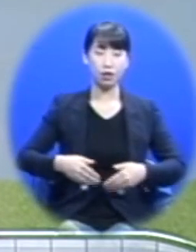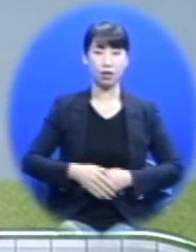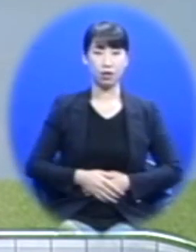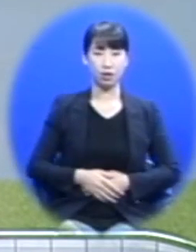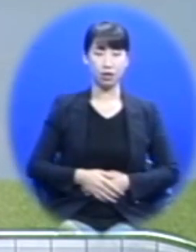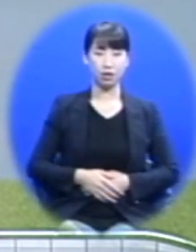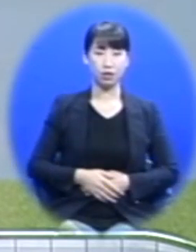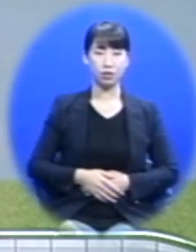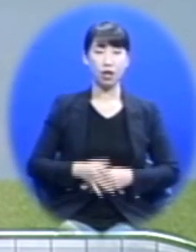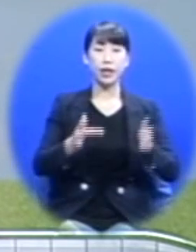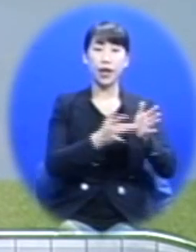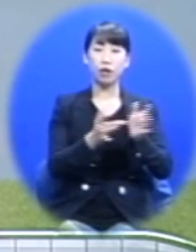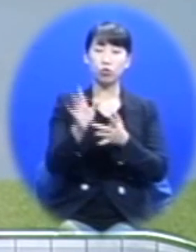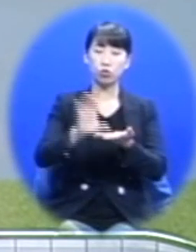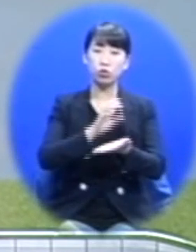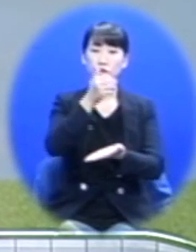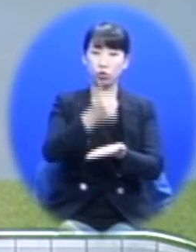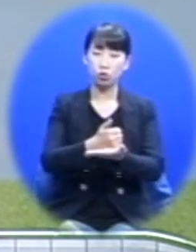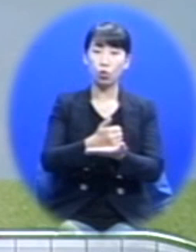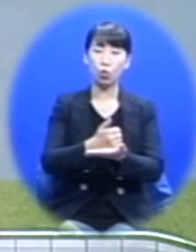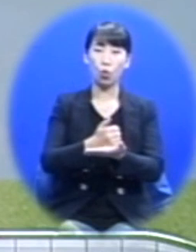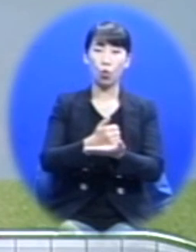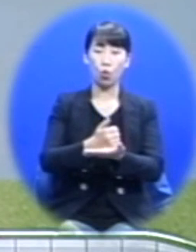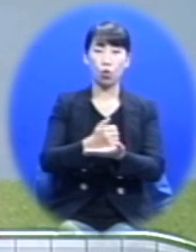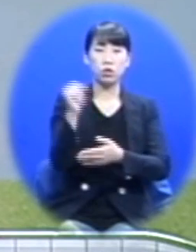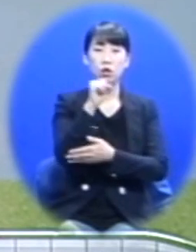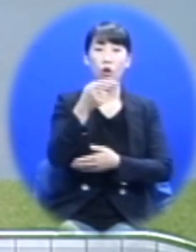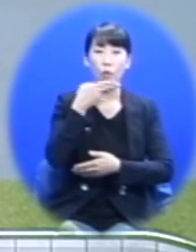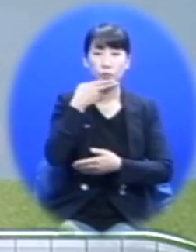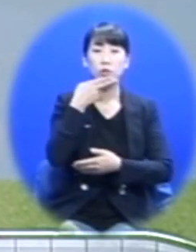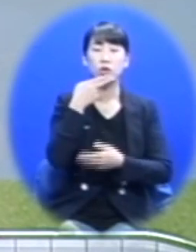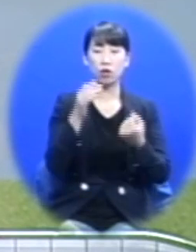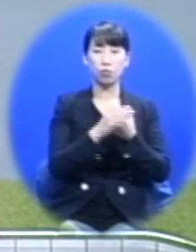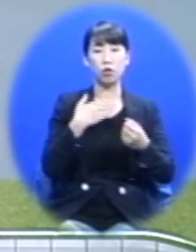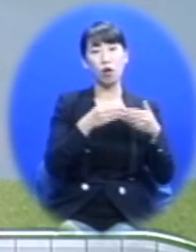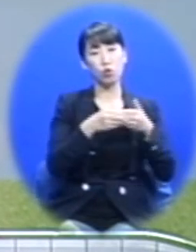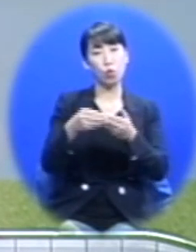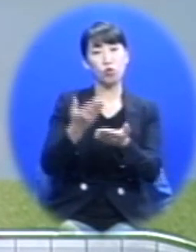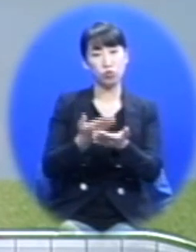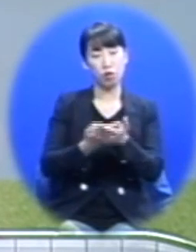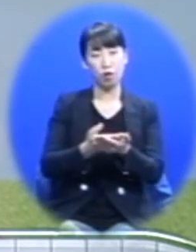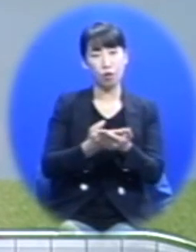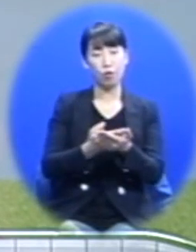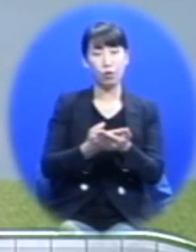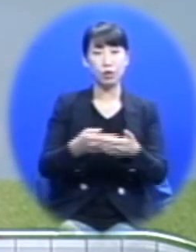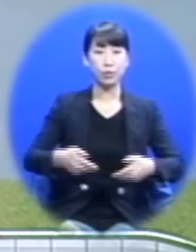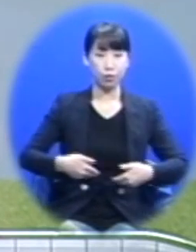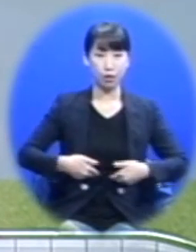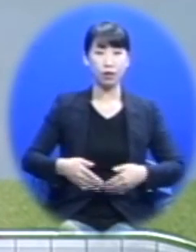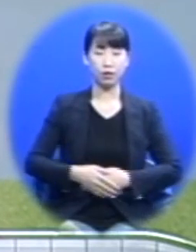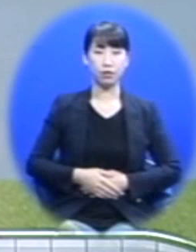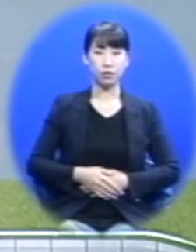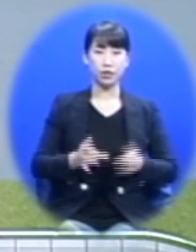바위 되시는 예수 그리스도 그분께로 나를 인도해 주시옵소서. 예수님 그분만 믿고 그분만 의지하고